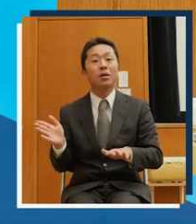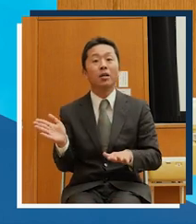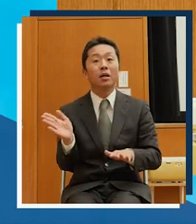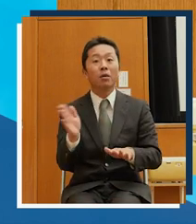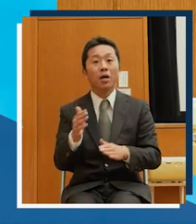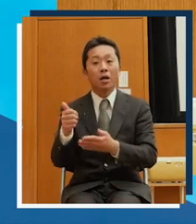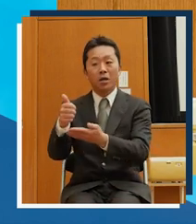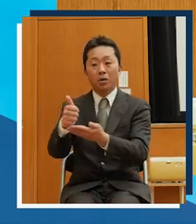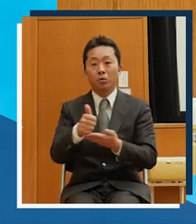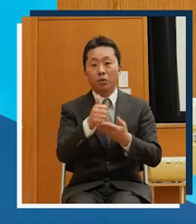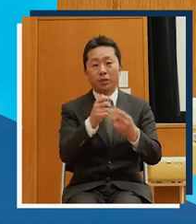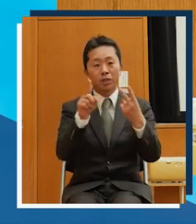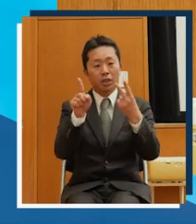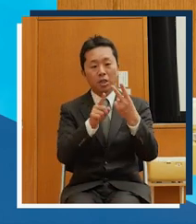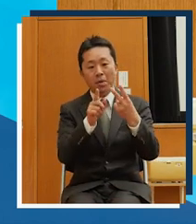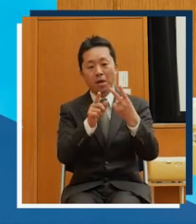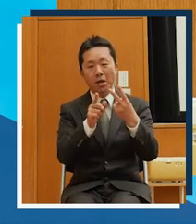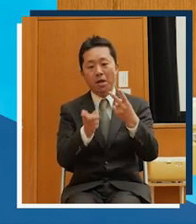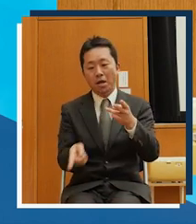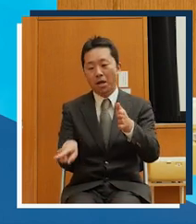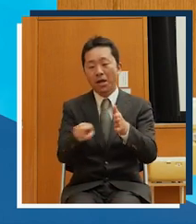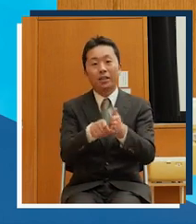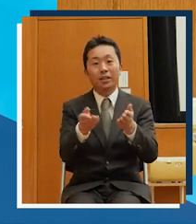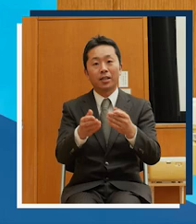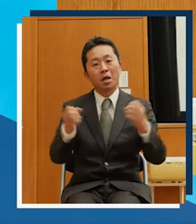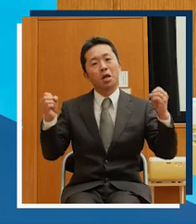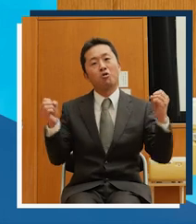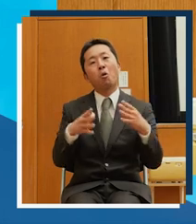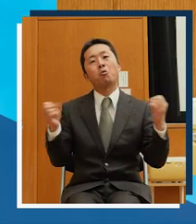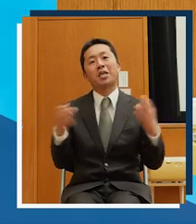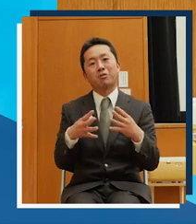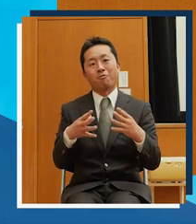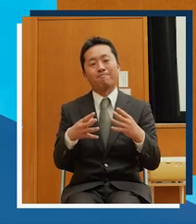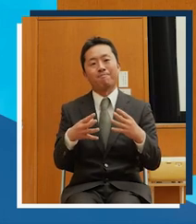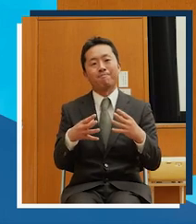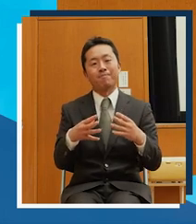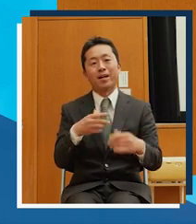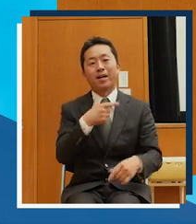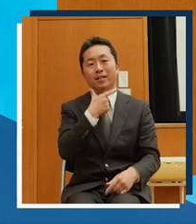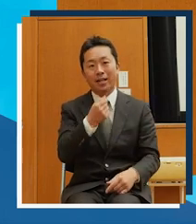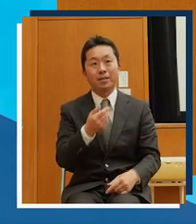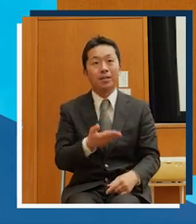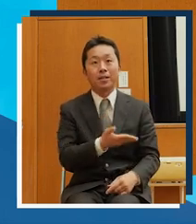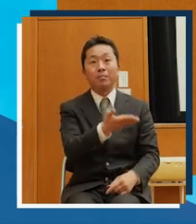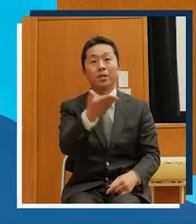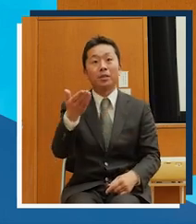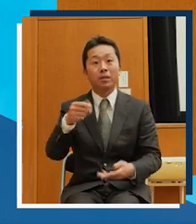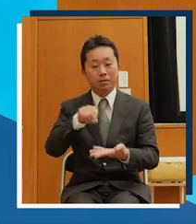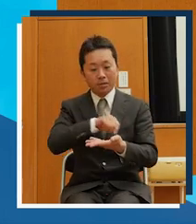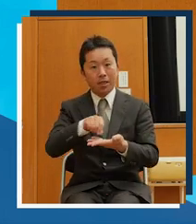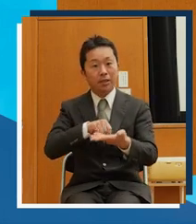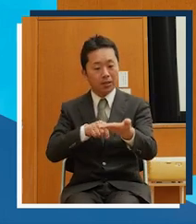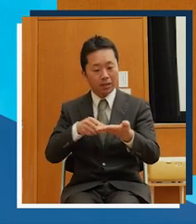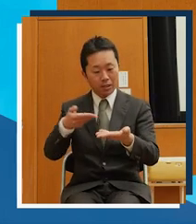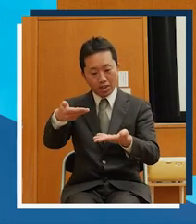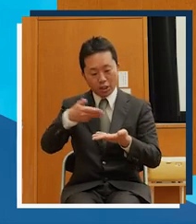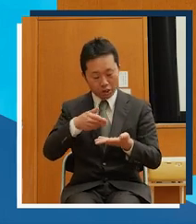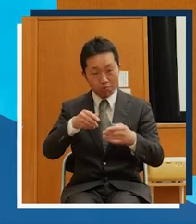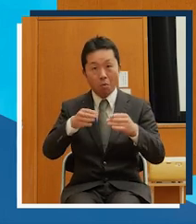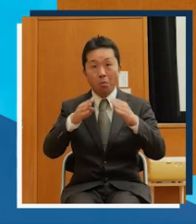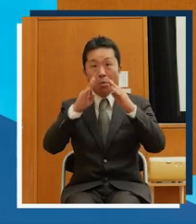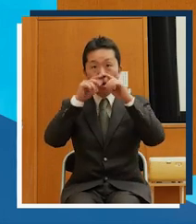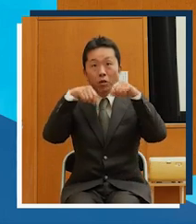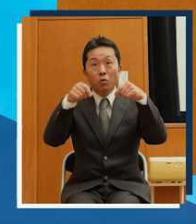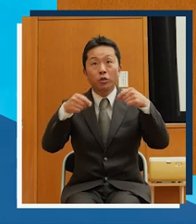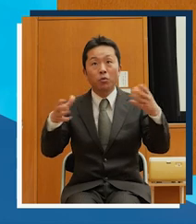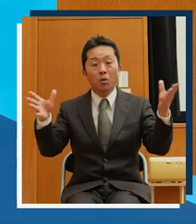登壇者2名にいただきましてトークセッションに移りたいと思いますこれから皆さんに書いていただいた質問用紙を会場